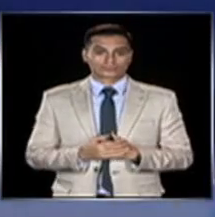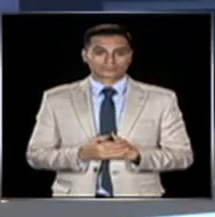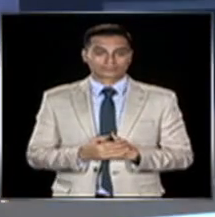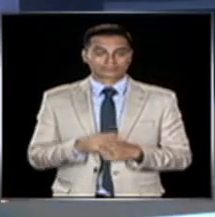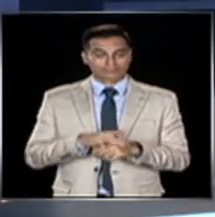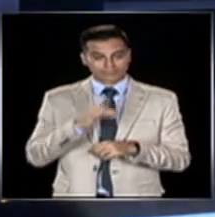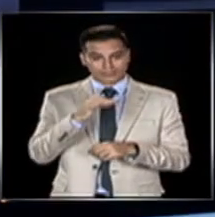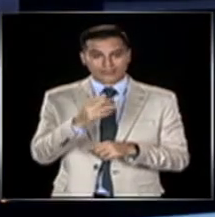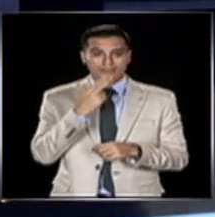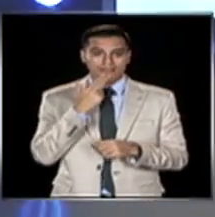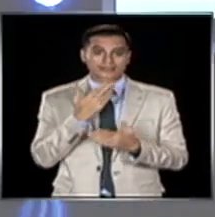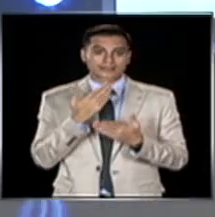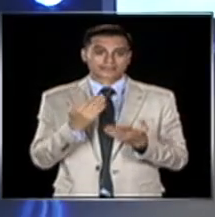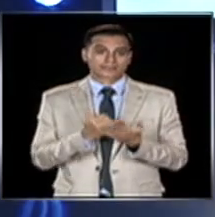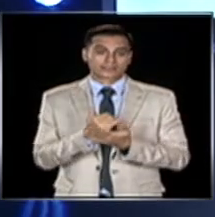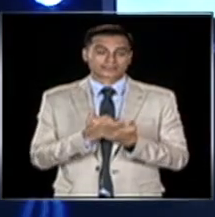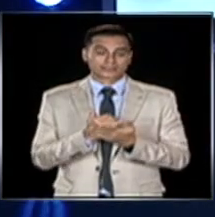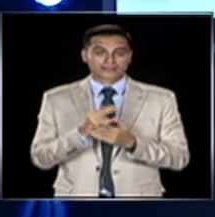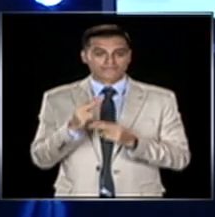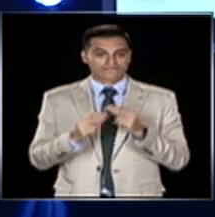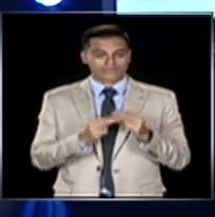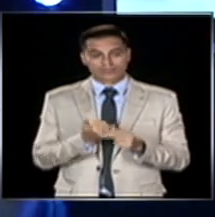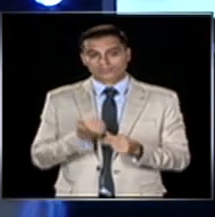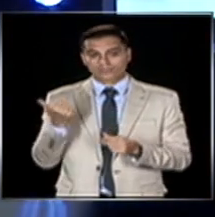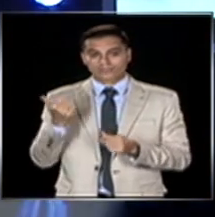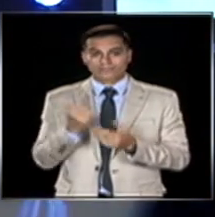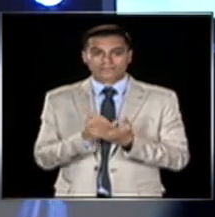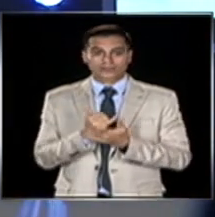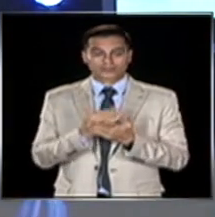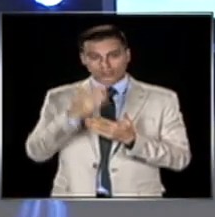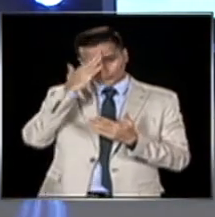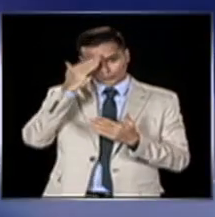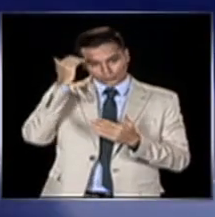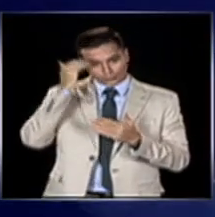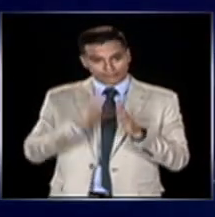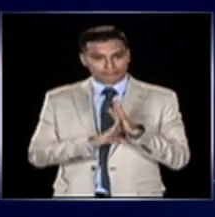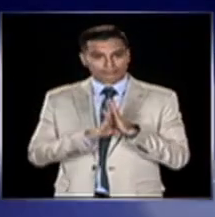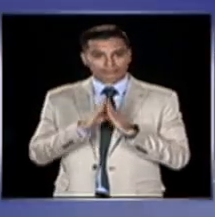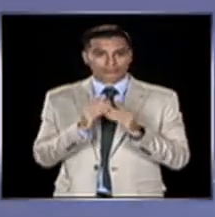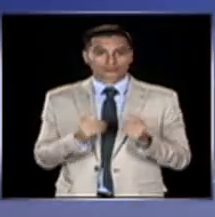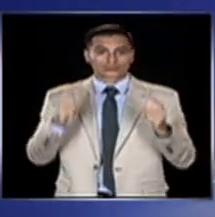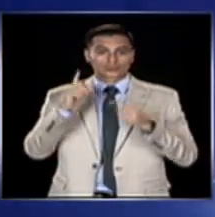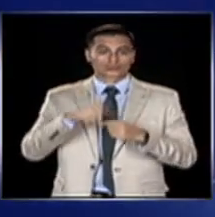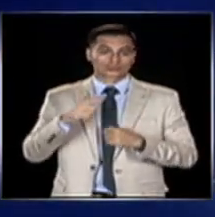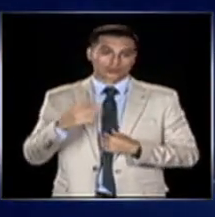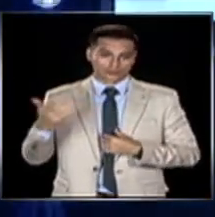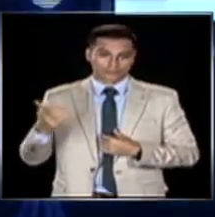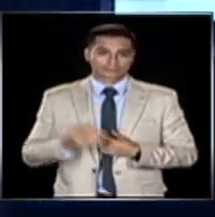هارد لك مدرسة جمال عبد الناصر، ألف مبروك لستيم أسيوط، صعودكوا لدور الستاشر.